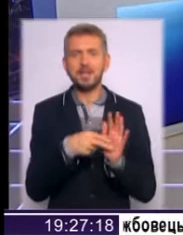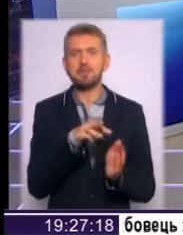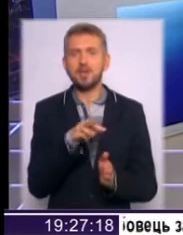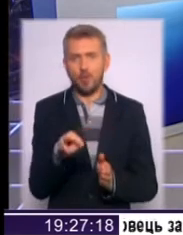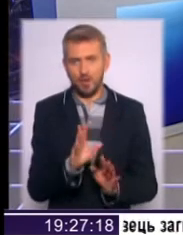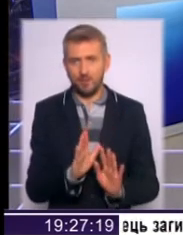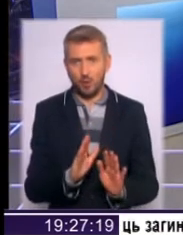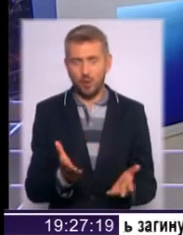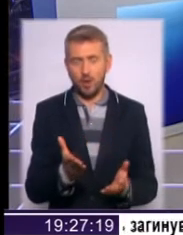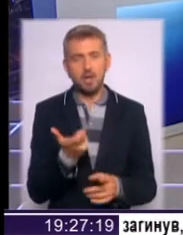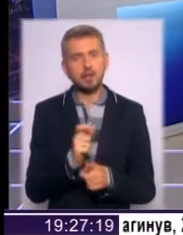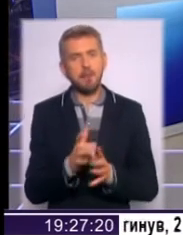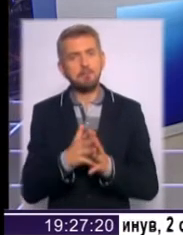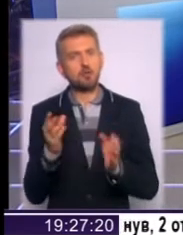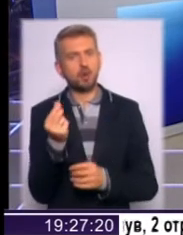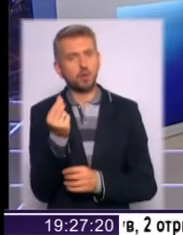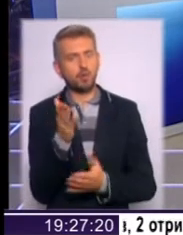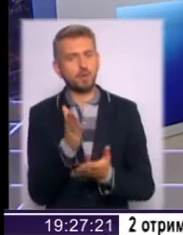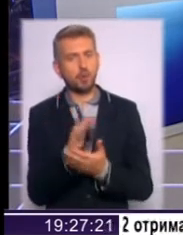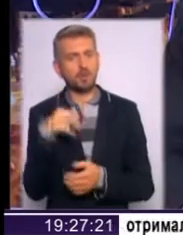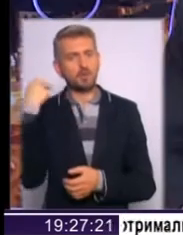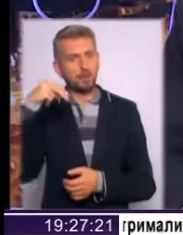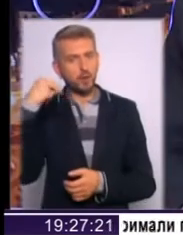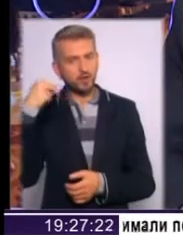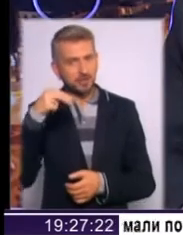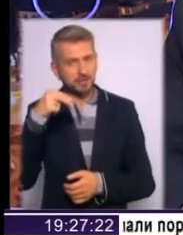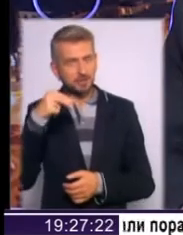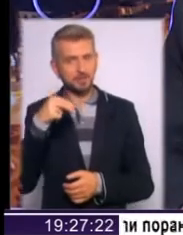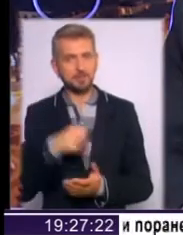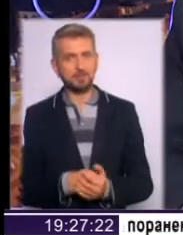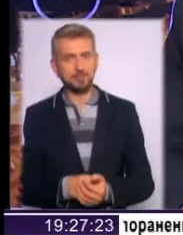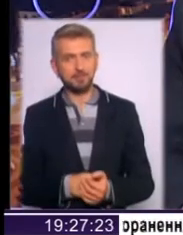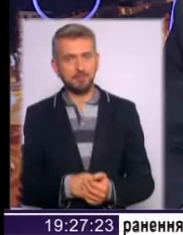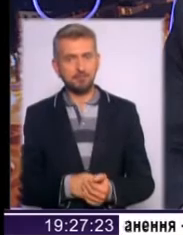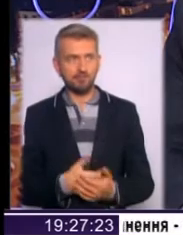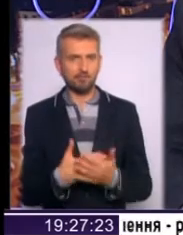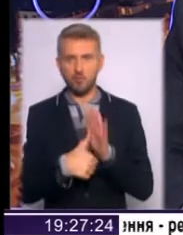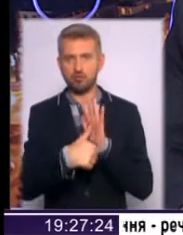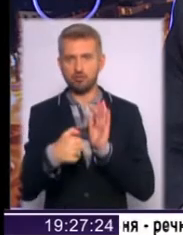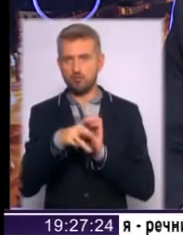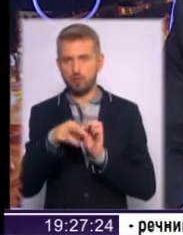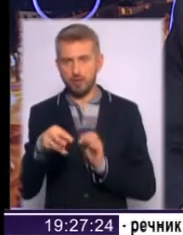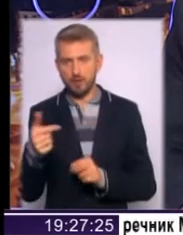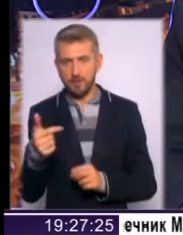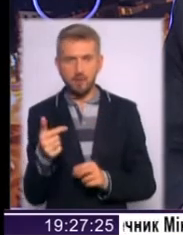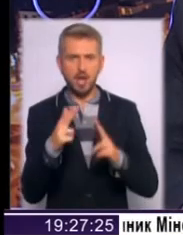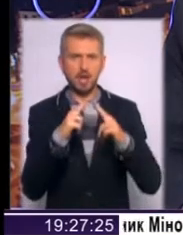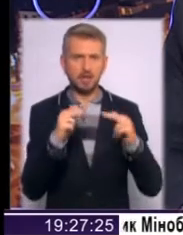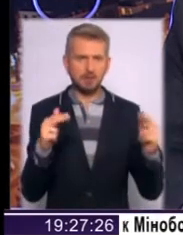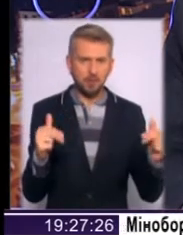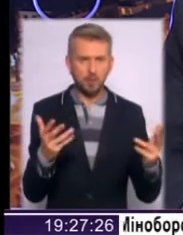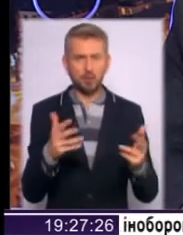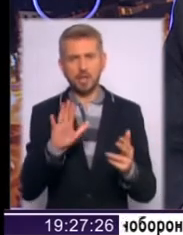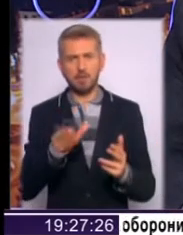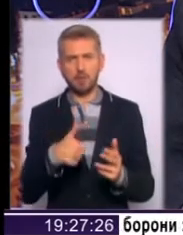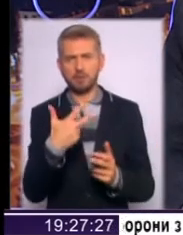всього. Найбільша сума знаходиться в Запоріжжі, десь 600 мільйонів. Дніпропетровське, потім йдуть